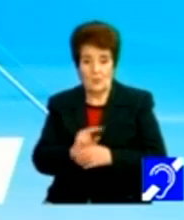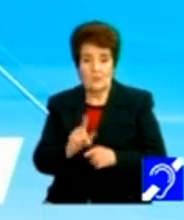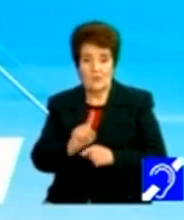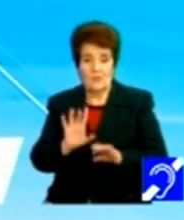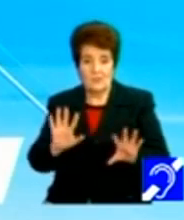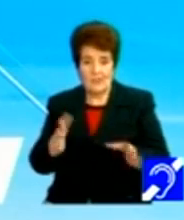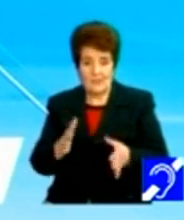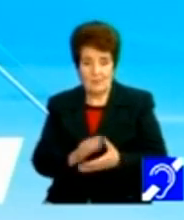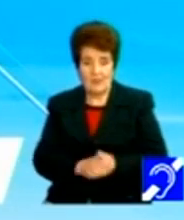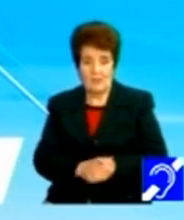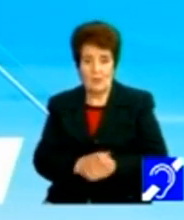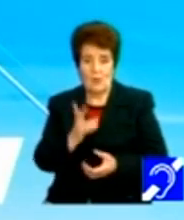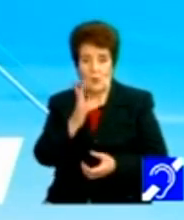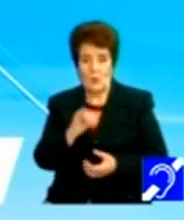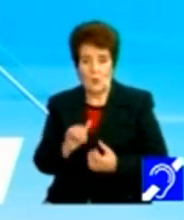întâmplat cu